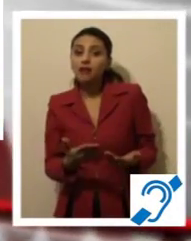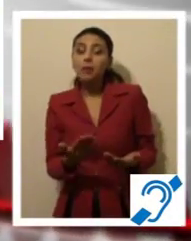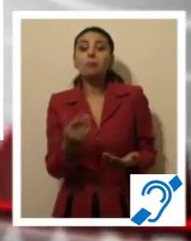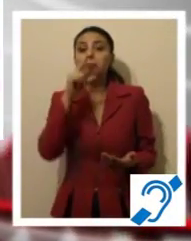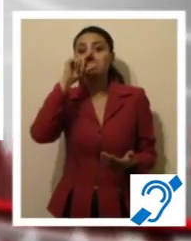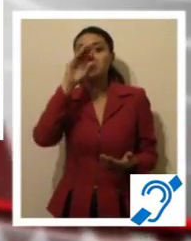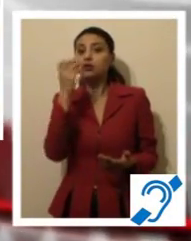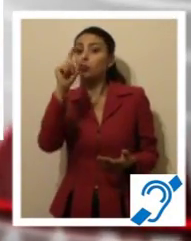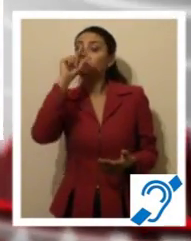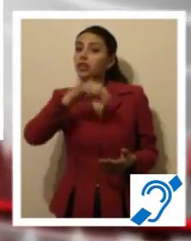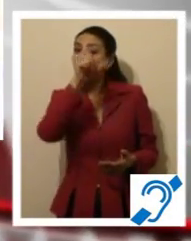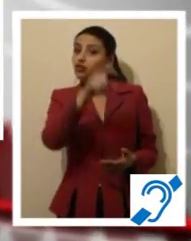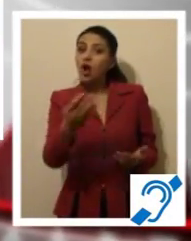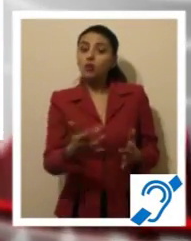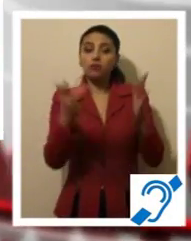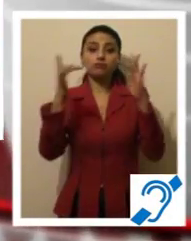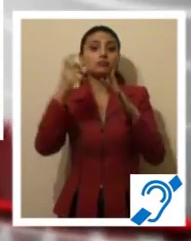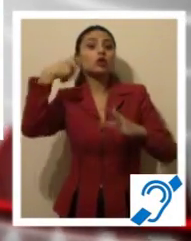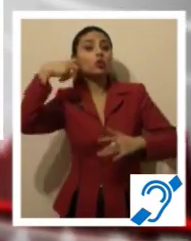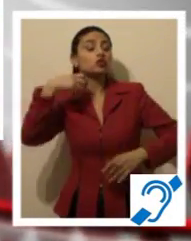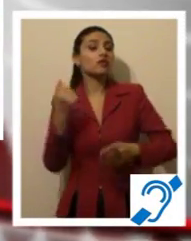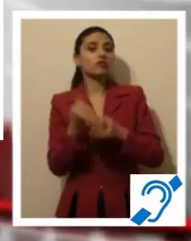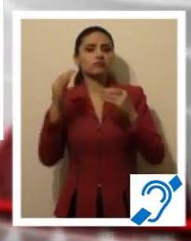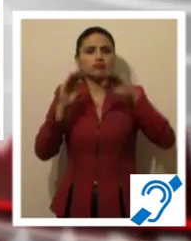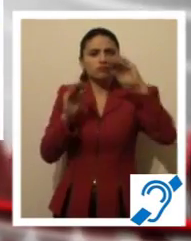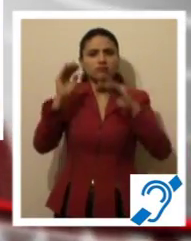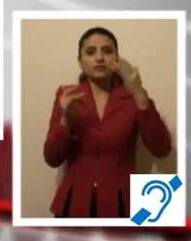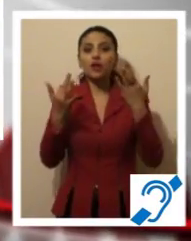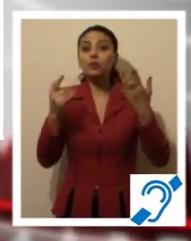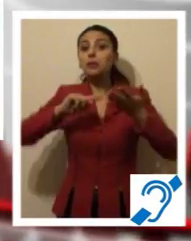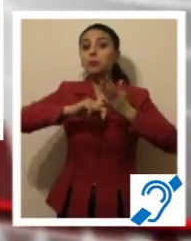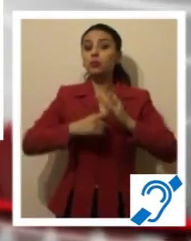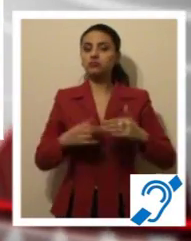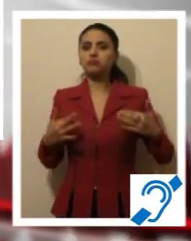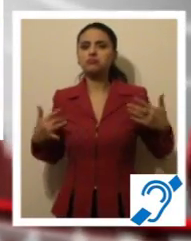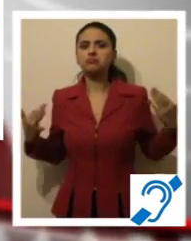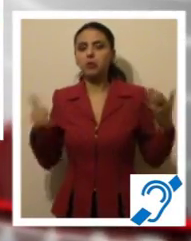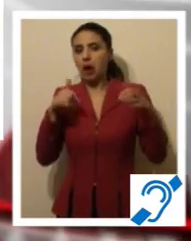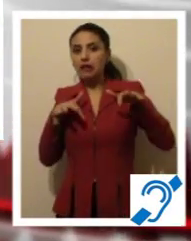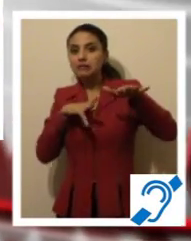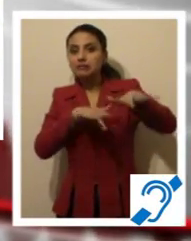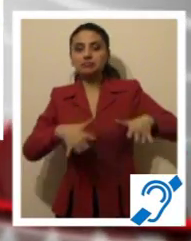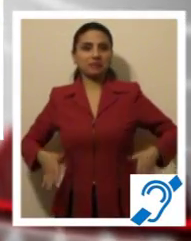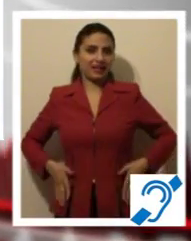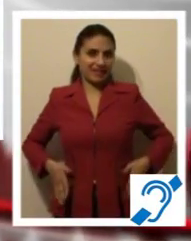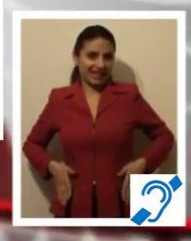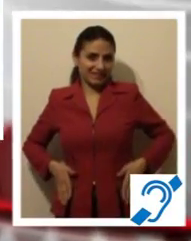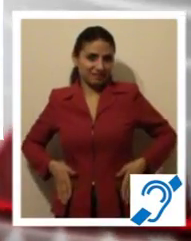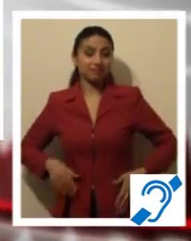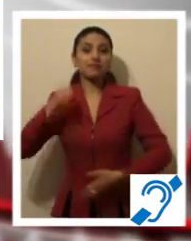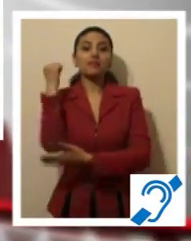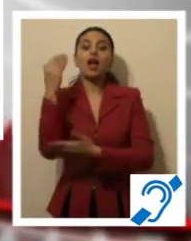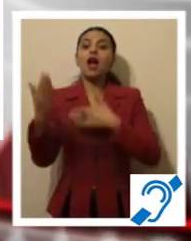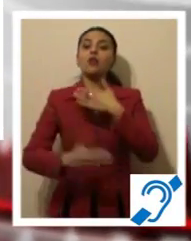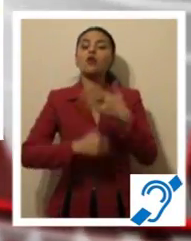Pitești și UBT Cluj oferind un meci agreabil și foarte echilibrat numerosului public prezent astăzi la sala sporturilor. Gazdele s-au impus până la